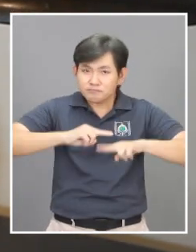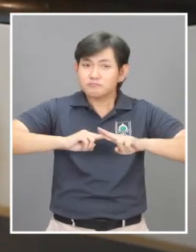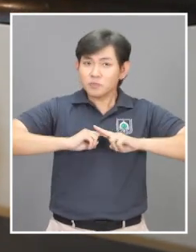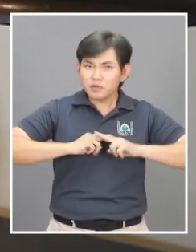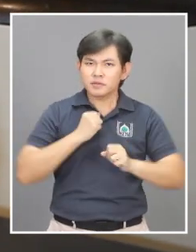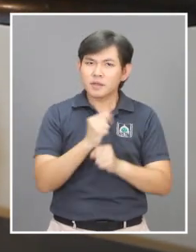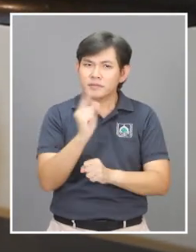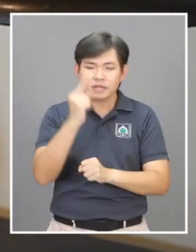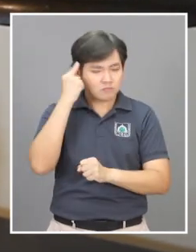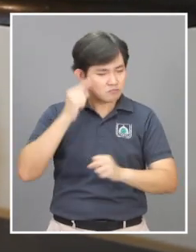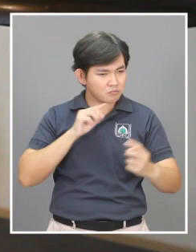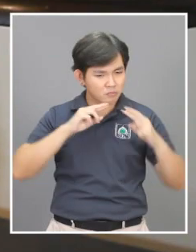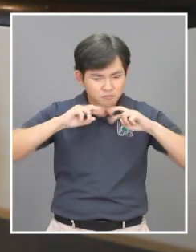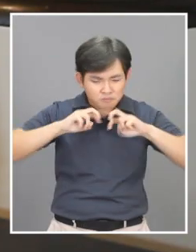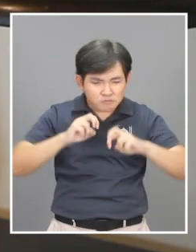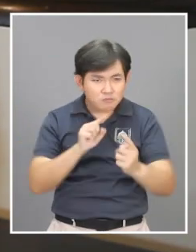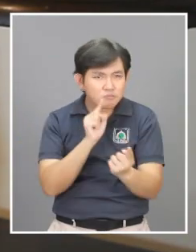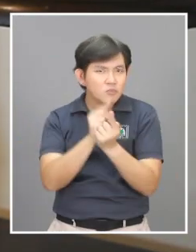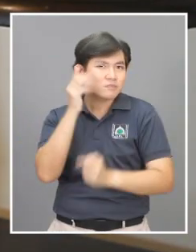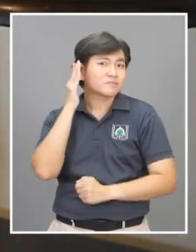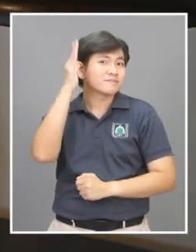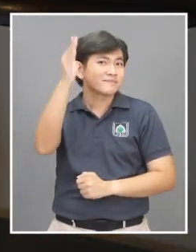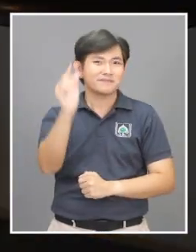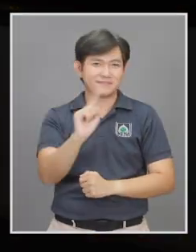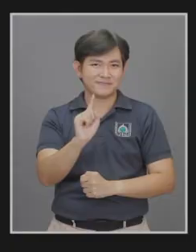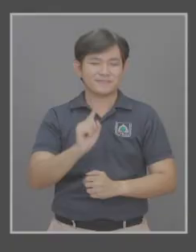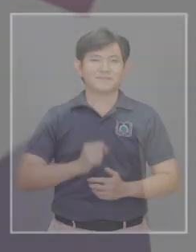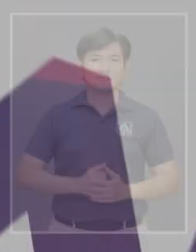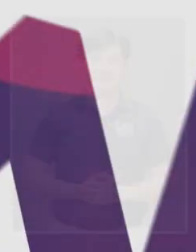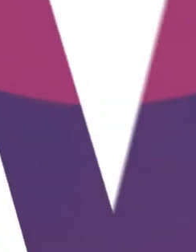ราค้นพบในสิ่งที่เรากำลังจะฝันถึงในอนาคตข้างหน้าก็ได้ค่ะ